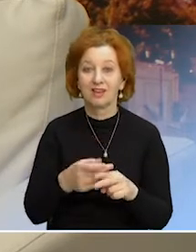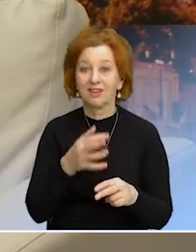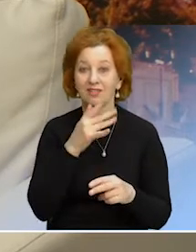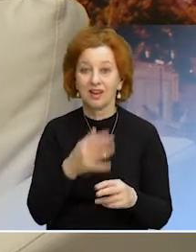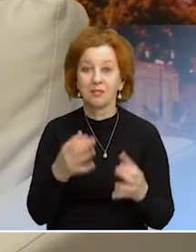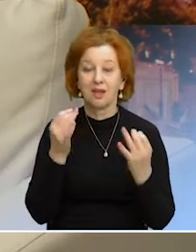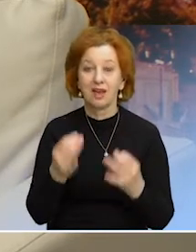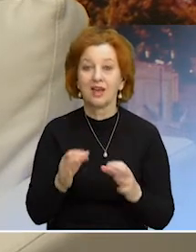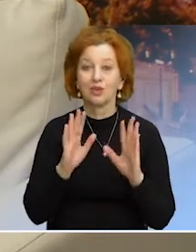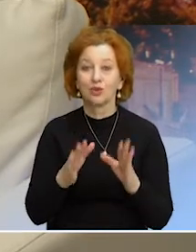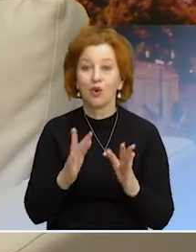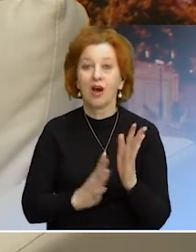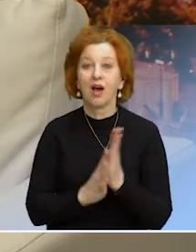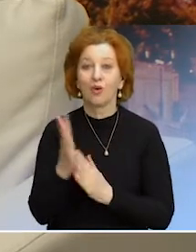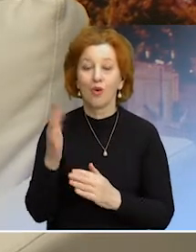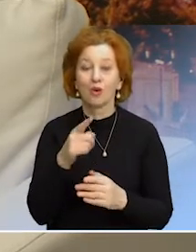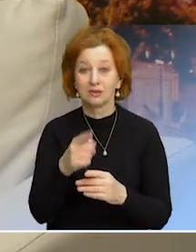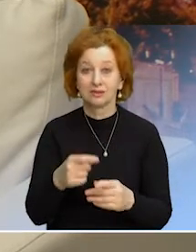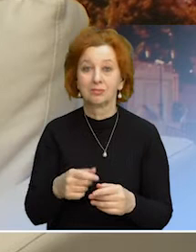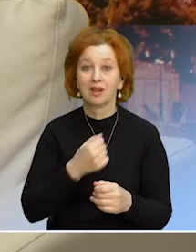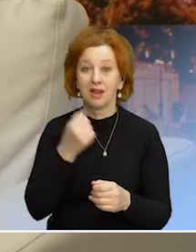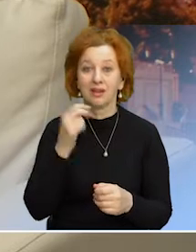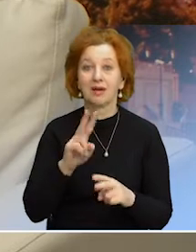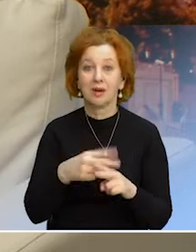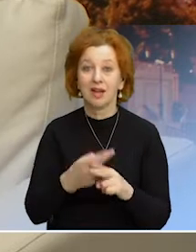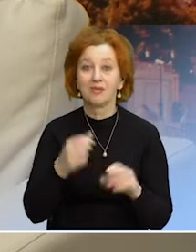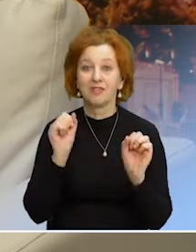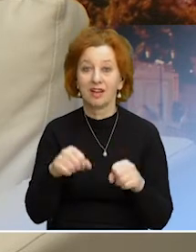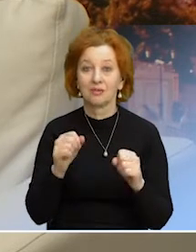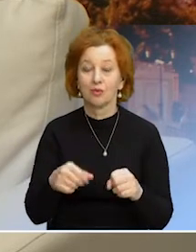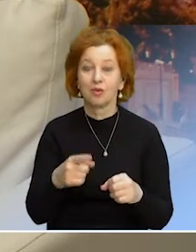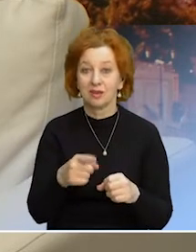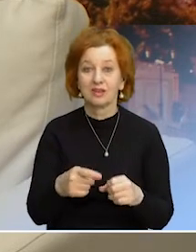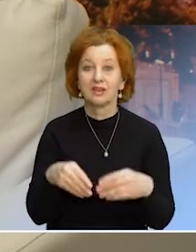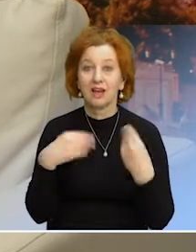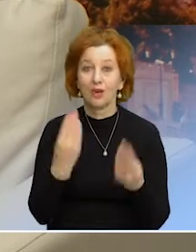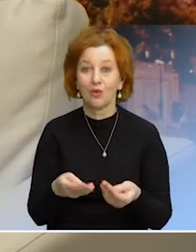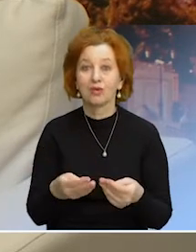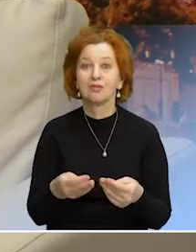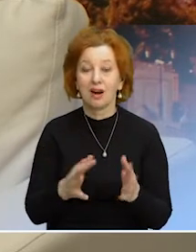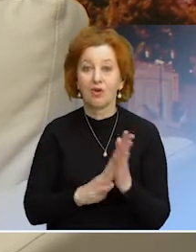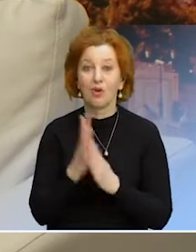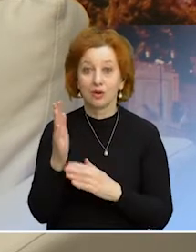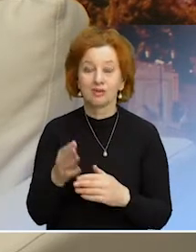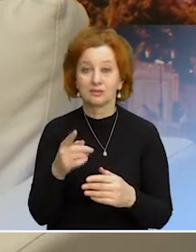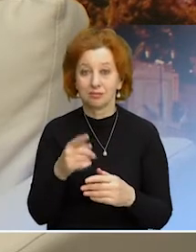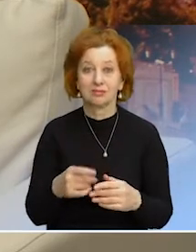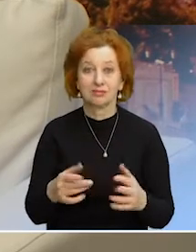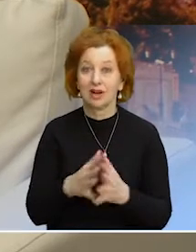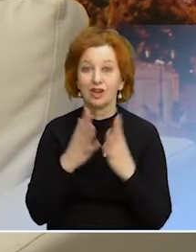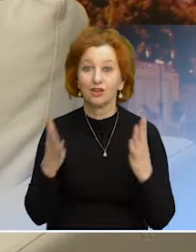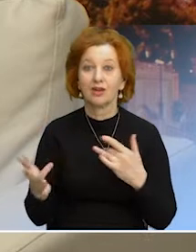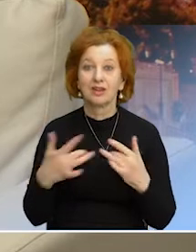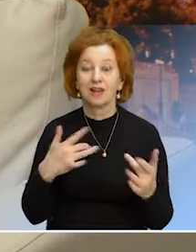время. И только рост идет благодаря вот этим возможностям, которые дает пушкинская карта, рост вот этой аудитории, приток во